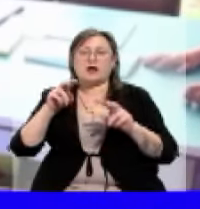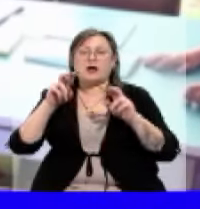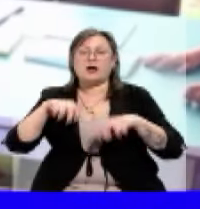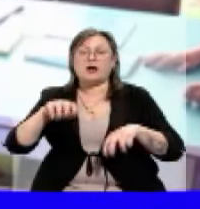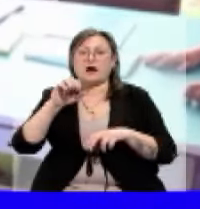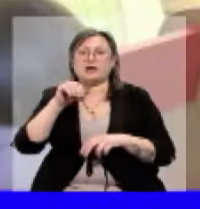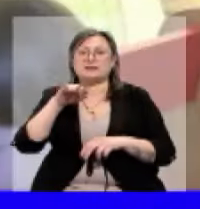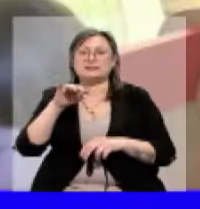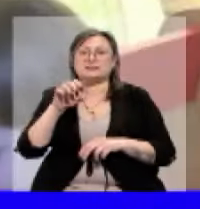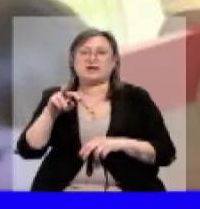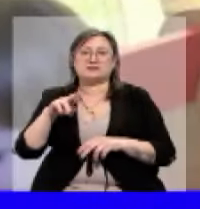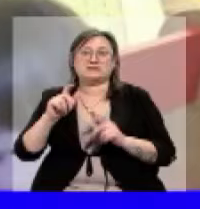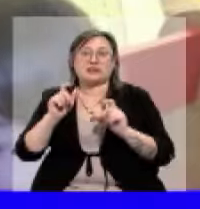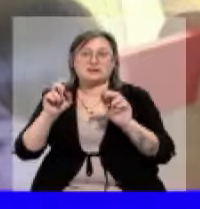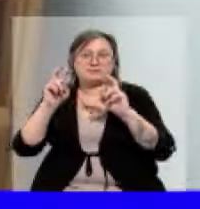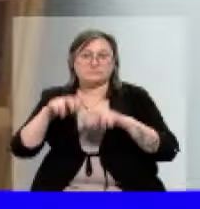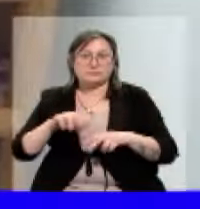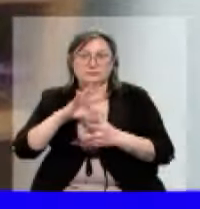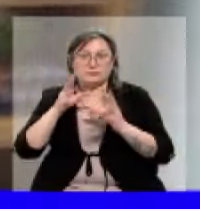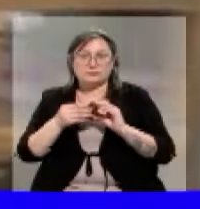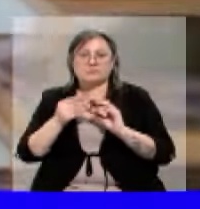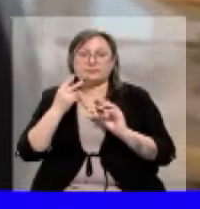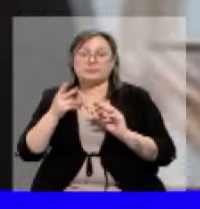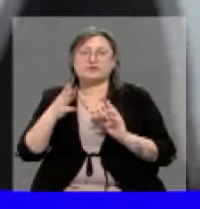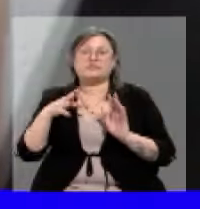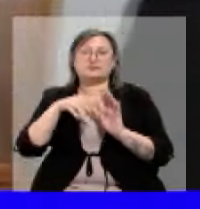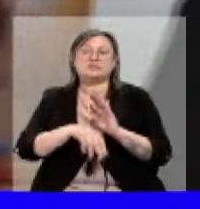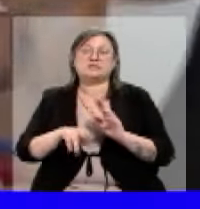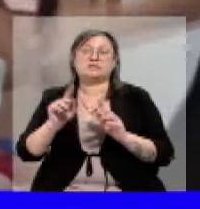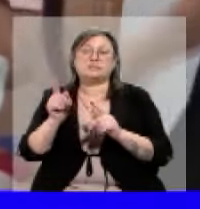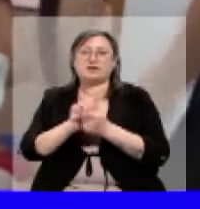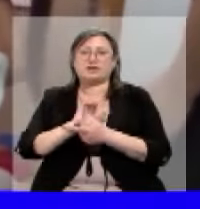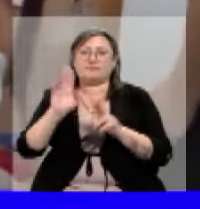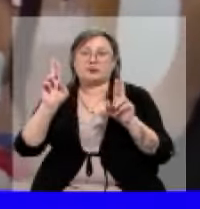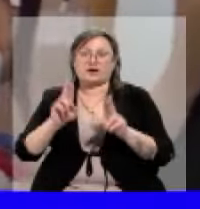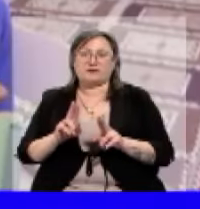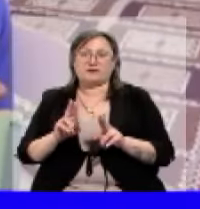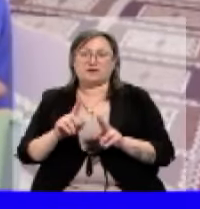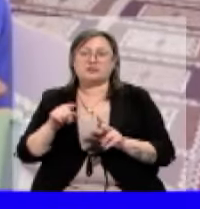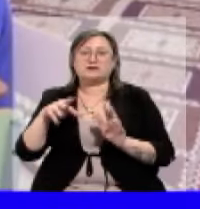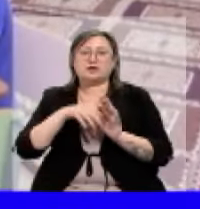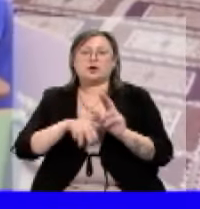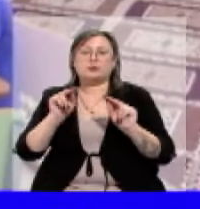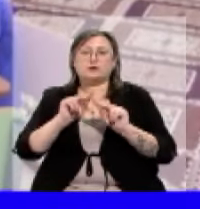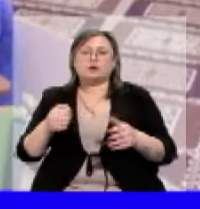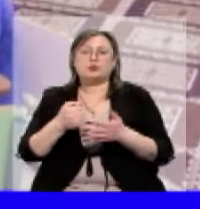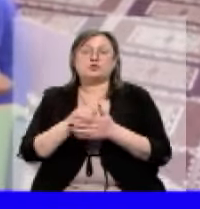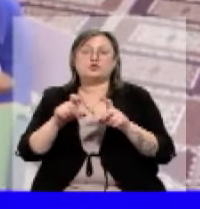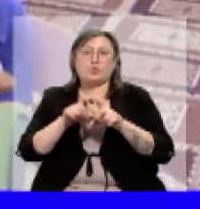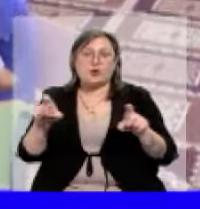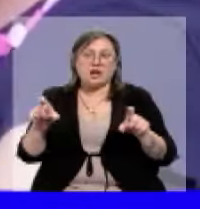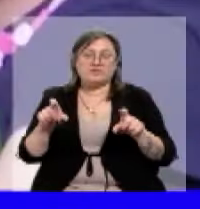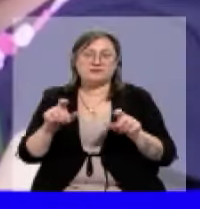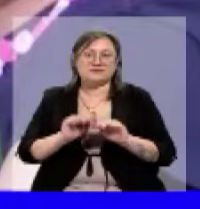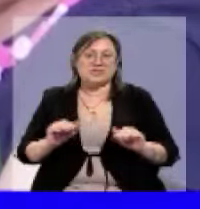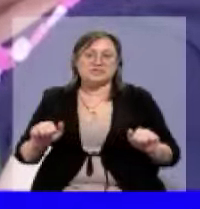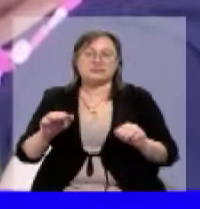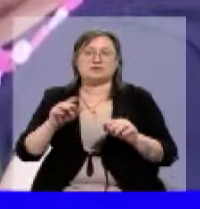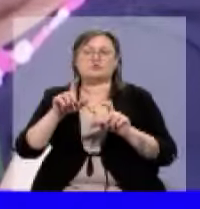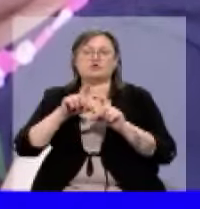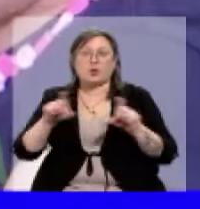министрлігі ережелерге біршама өзгерістер енгізді. Аттестаттау мектепке дейінгі, орта, кәсіптік және қосымша білім